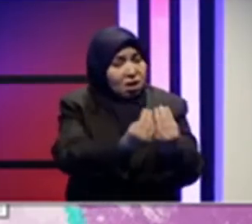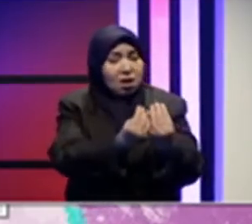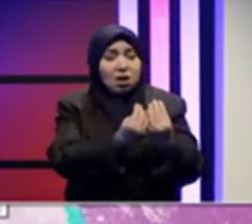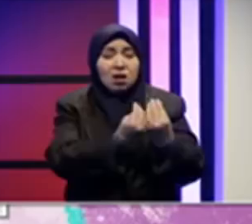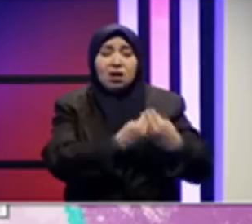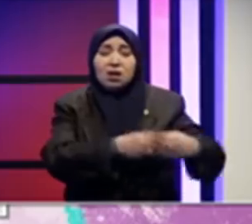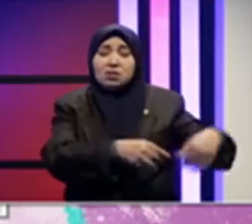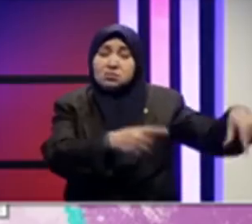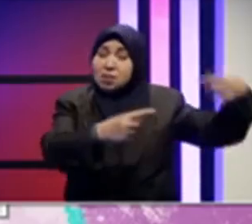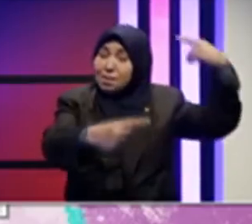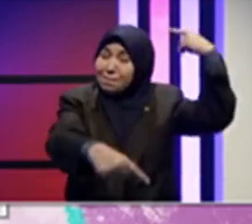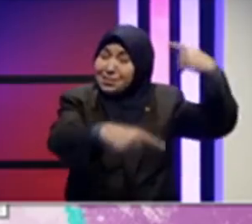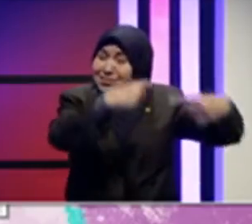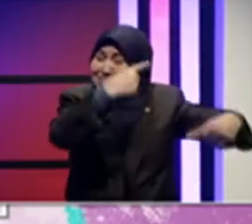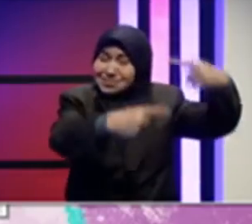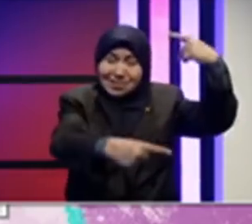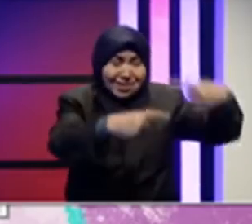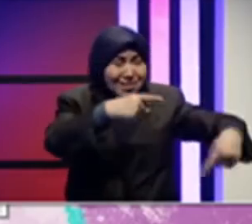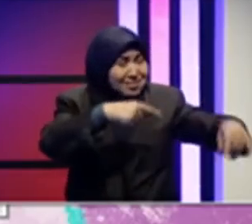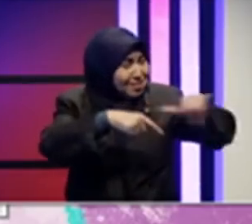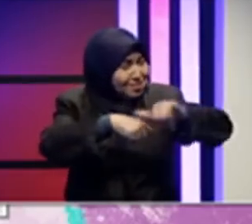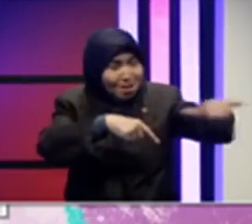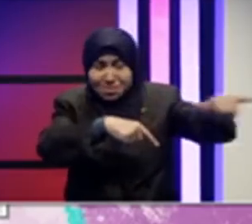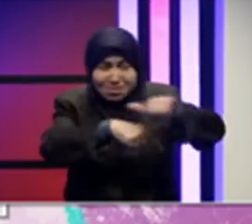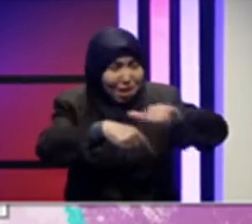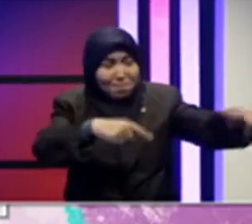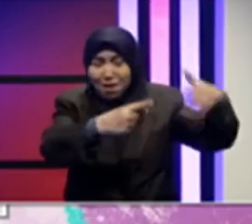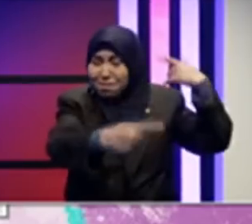الأحزاب من